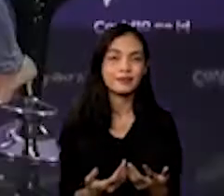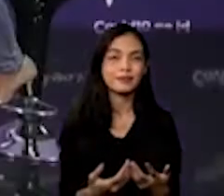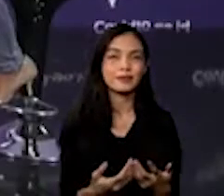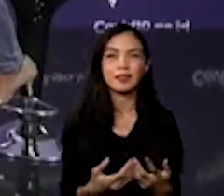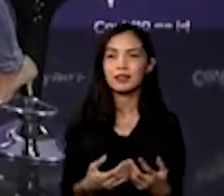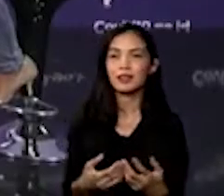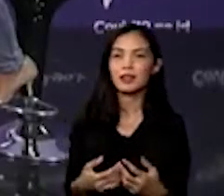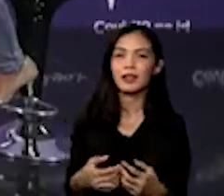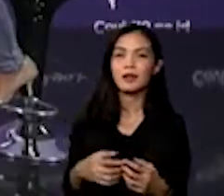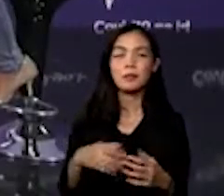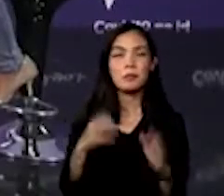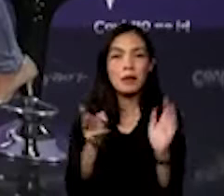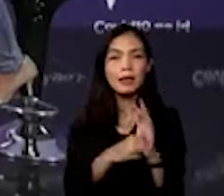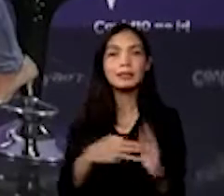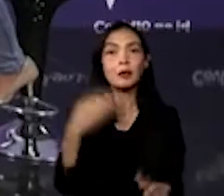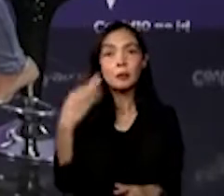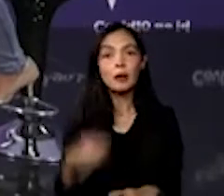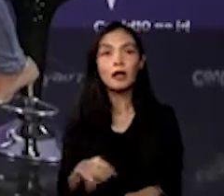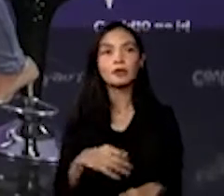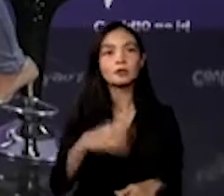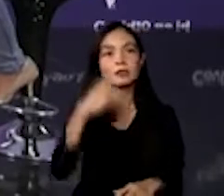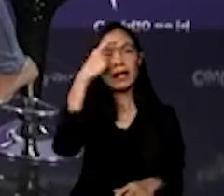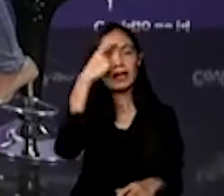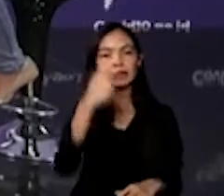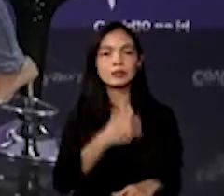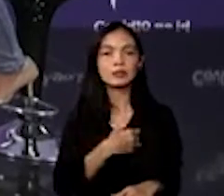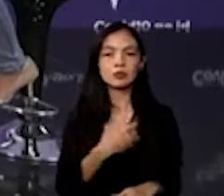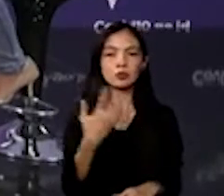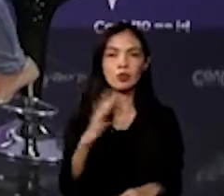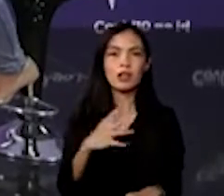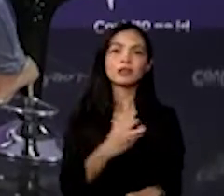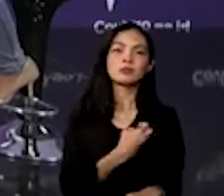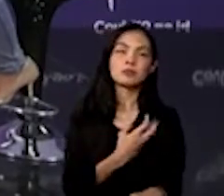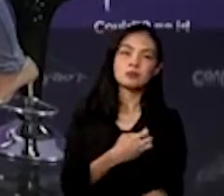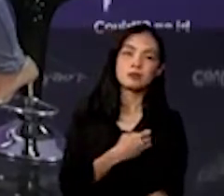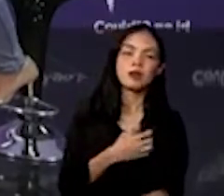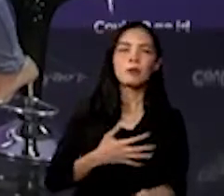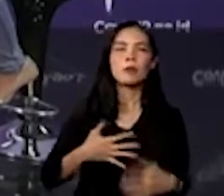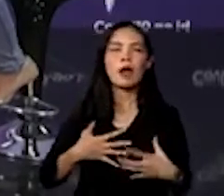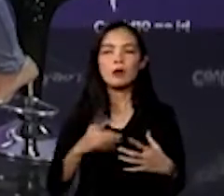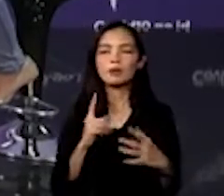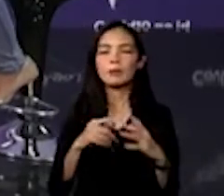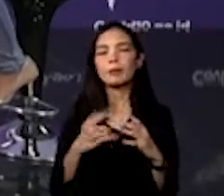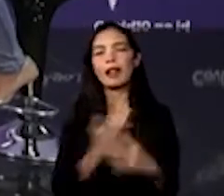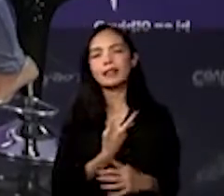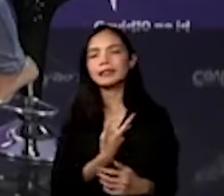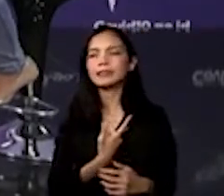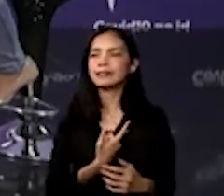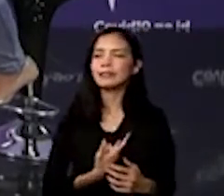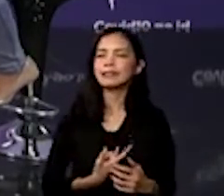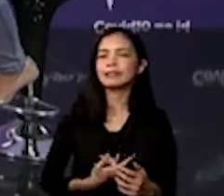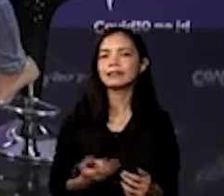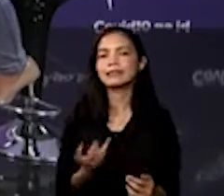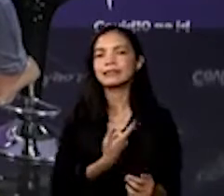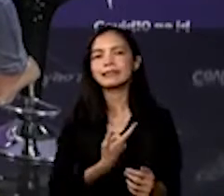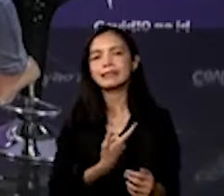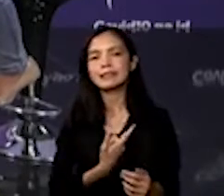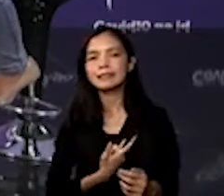masalah lagi Timbul kita sudah punya penyakit jantung sama paru-paru karena tidak bergerak jadi ee